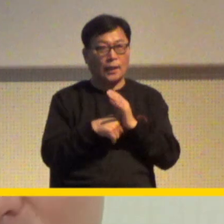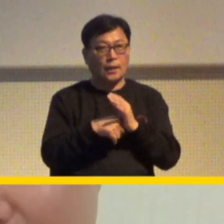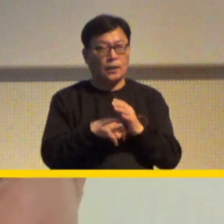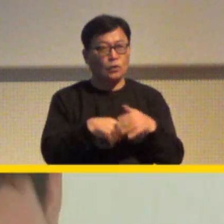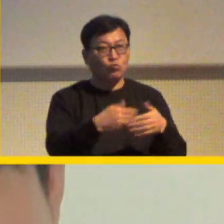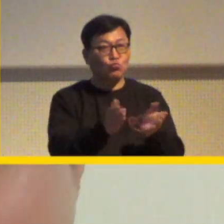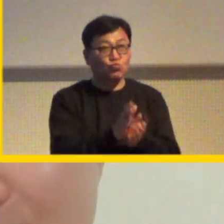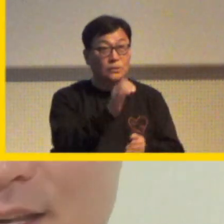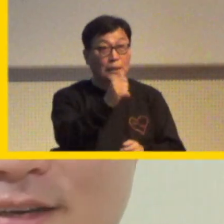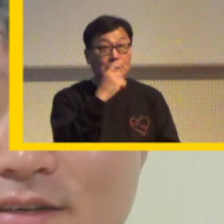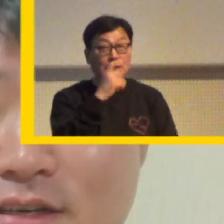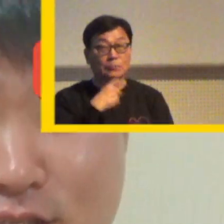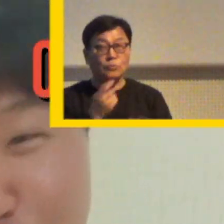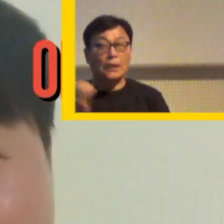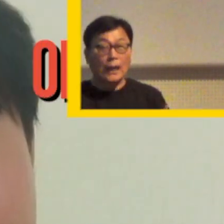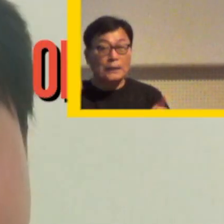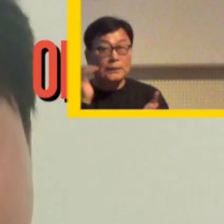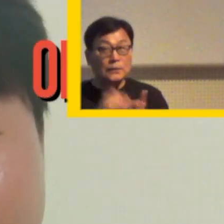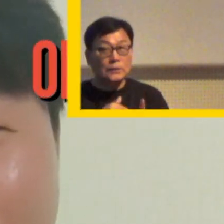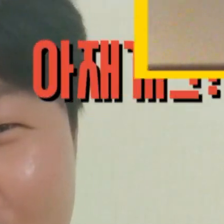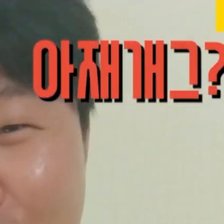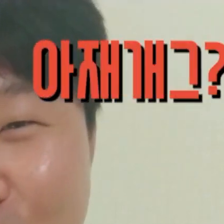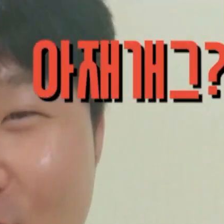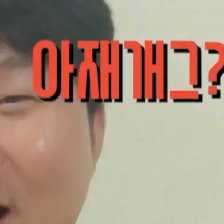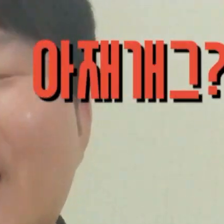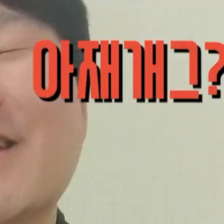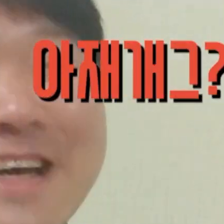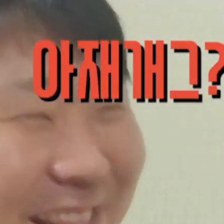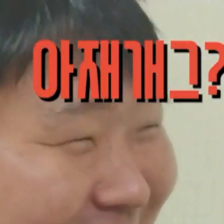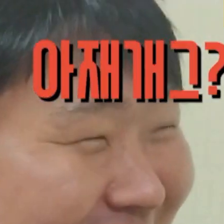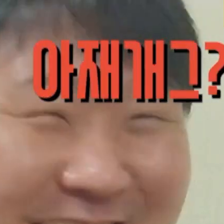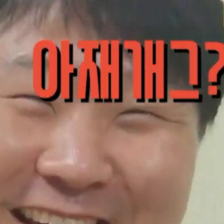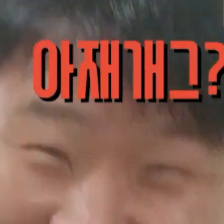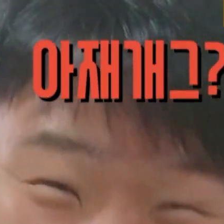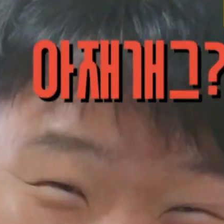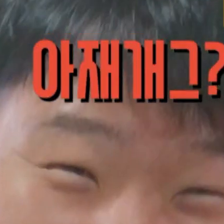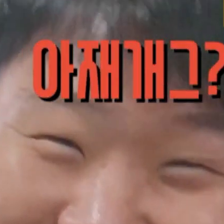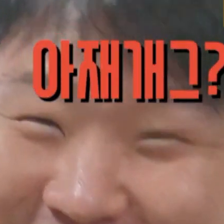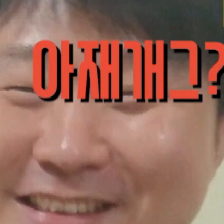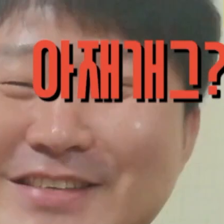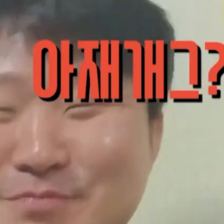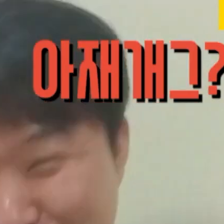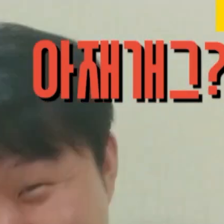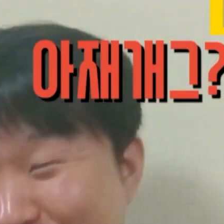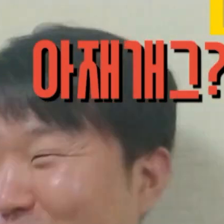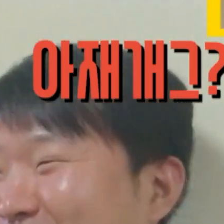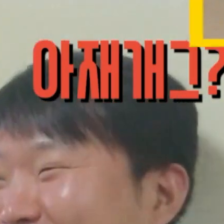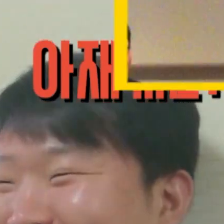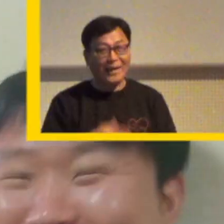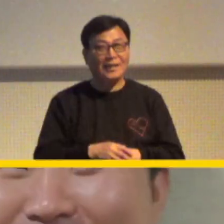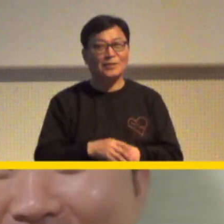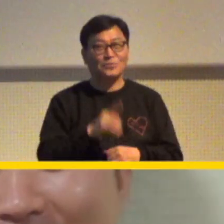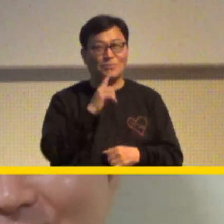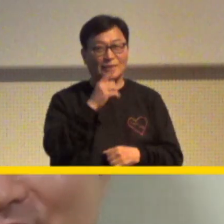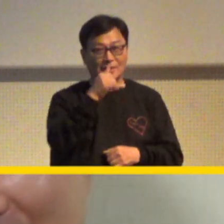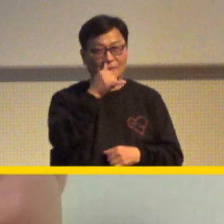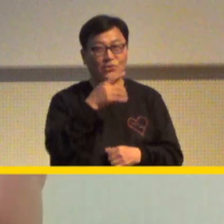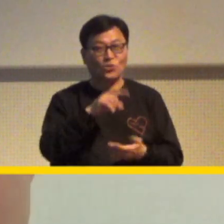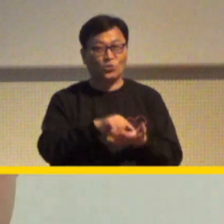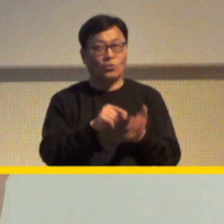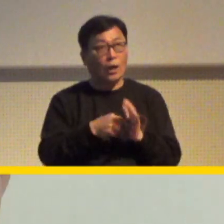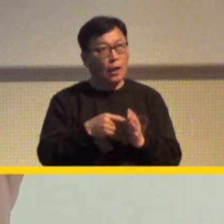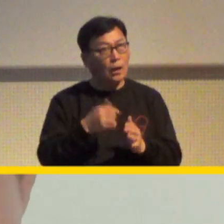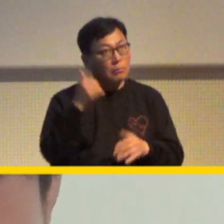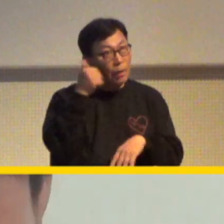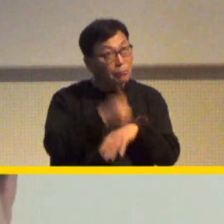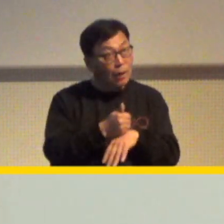국장 신부님들까지도 아재 개그 시도하시고, 또 아들 잘했나 이렇게 하시고 뭐 이런 분위기. 심지어는 주교님까지도 하시죠.